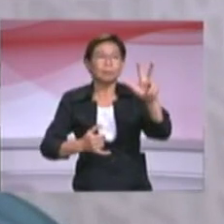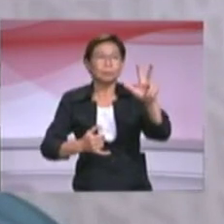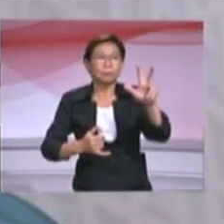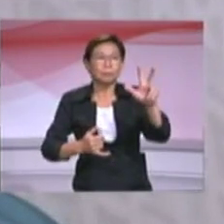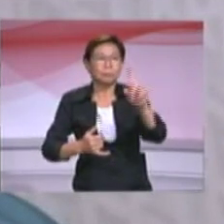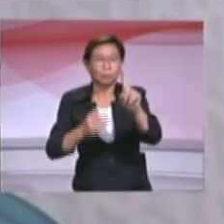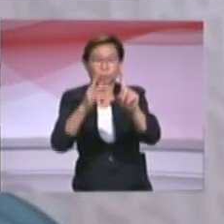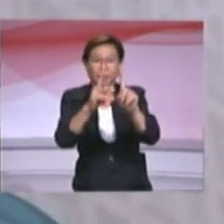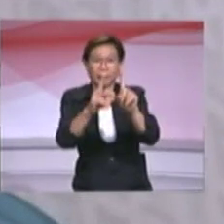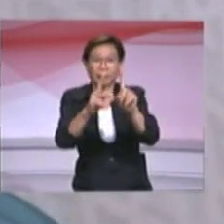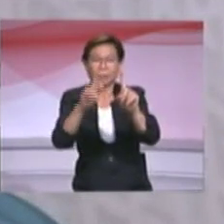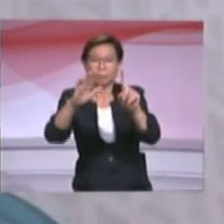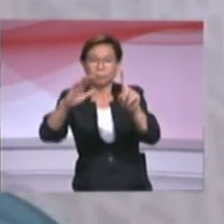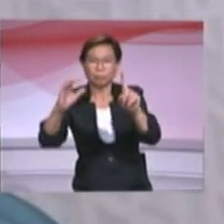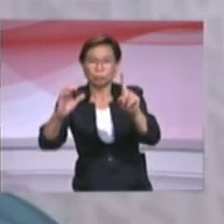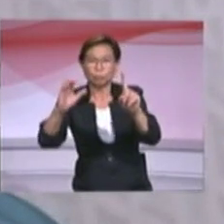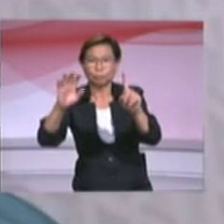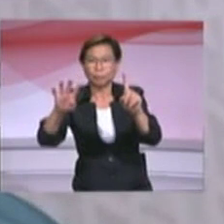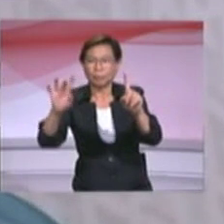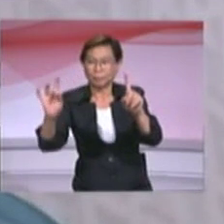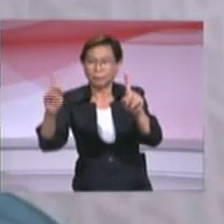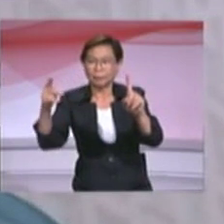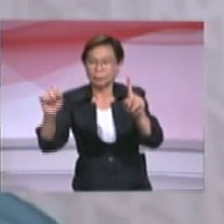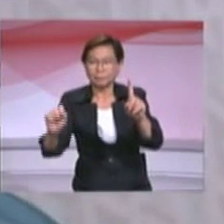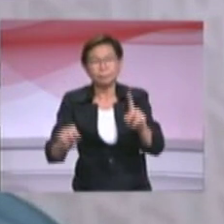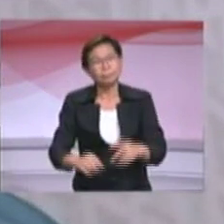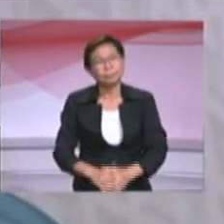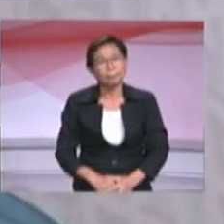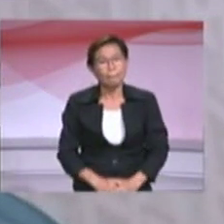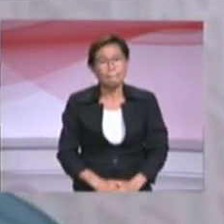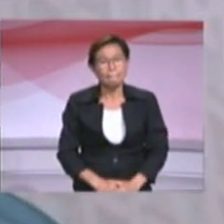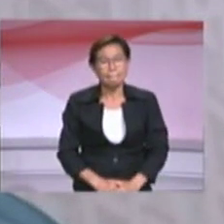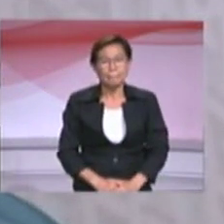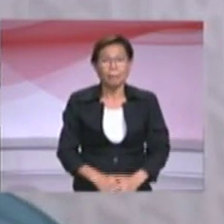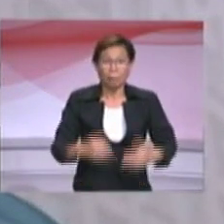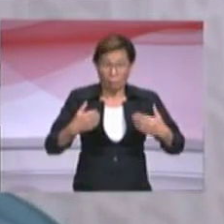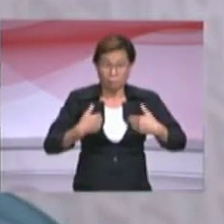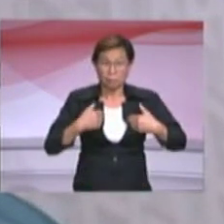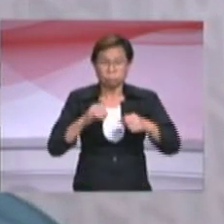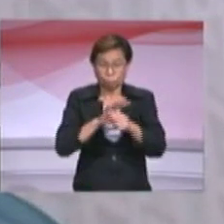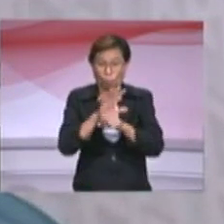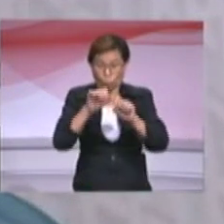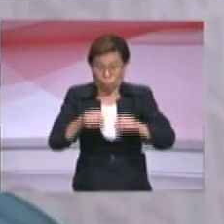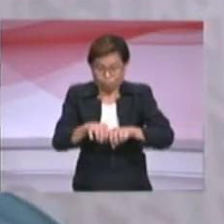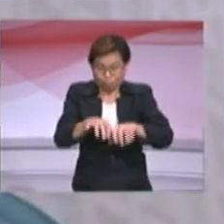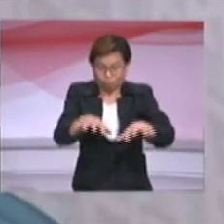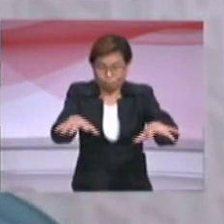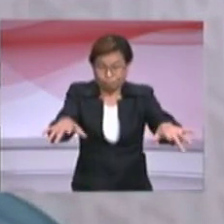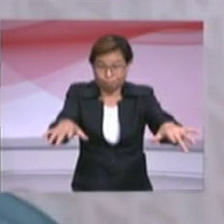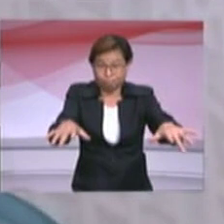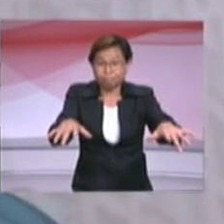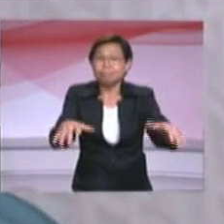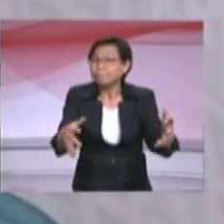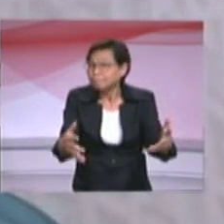30 1548 kiss mereka jumlah kiss aktif dengan Kau boleh jangkitan kowe